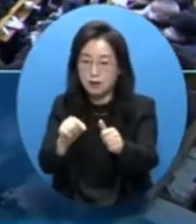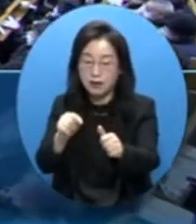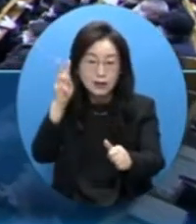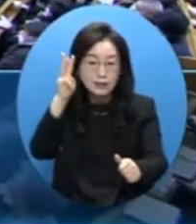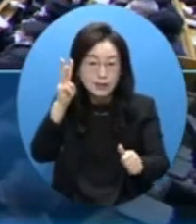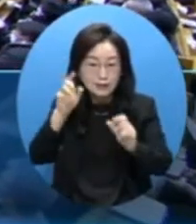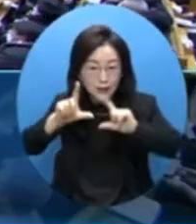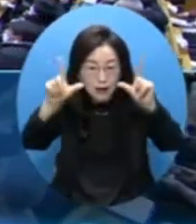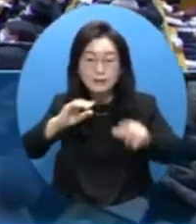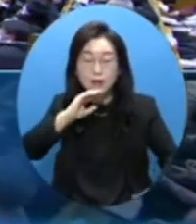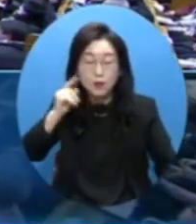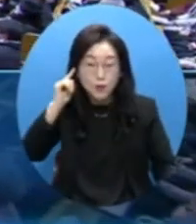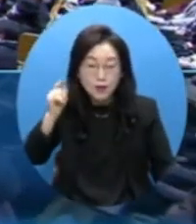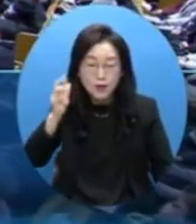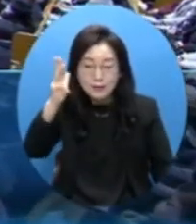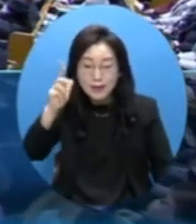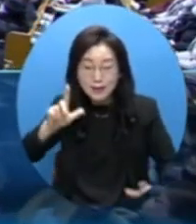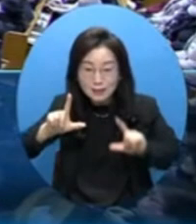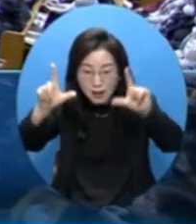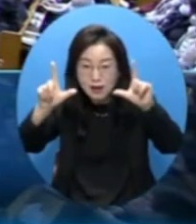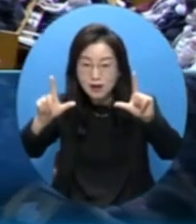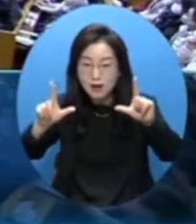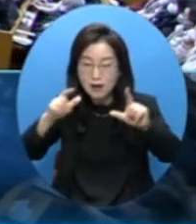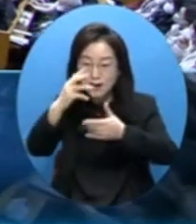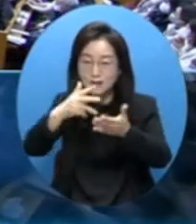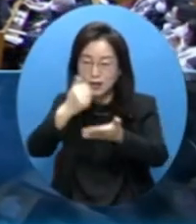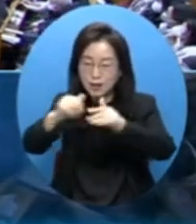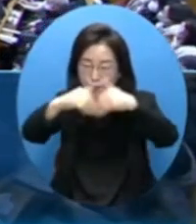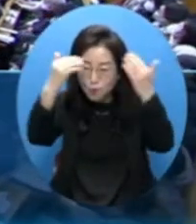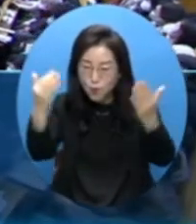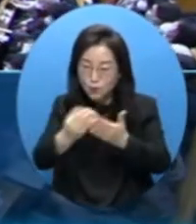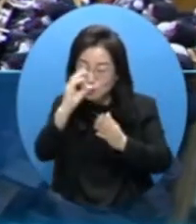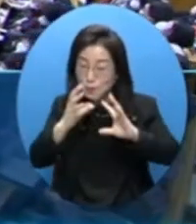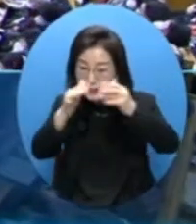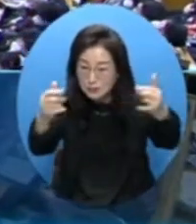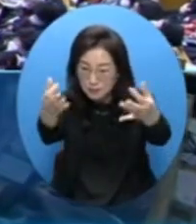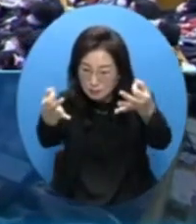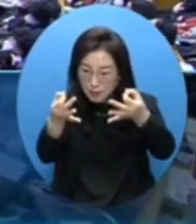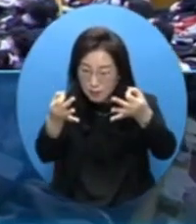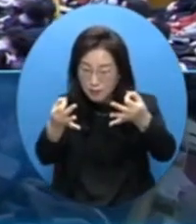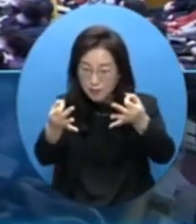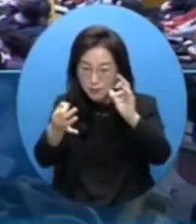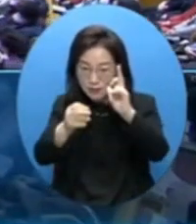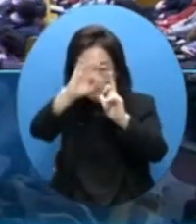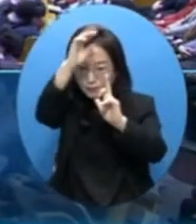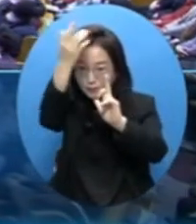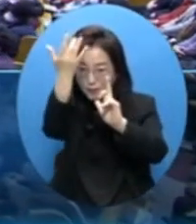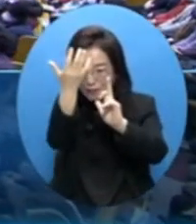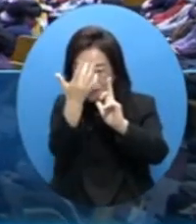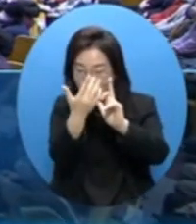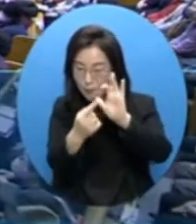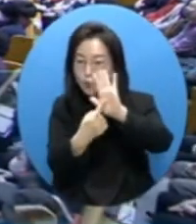잔을 기다리게 하라이는 셋째 날에 나 야훼가 온 백성의 목전에서 시내산에 강림할 것이니